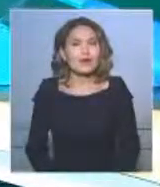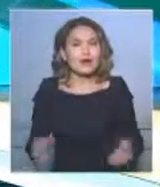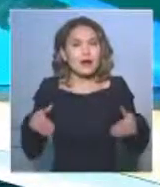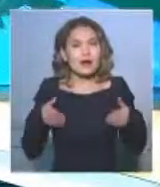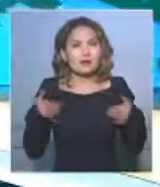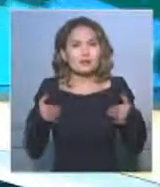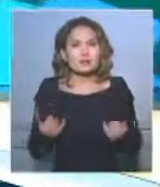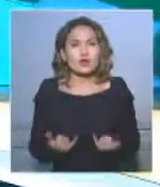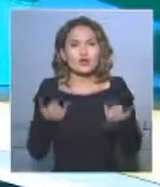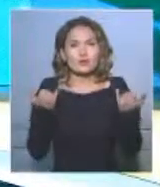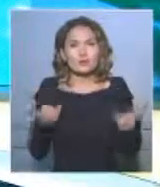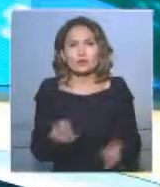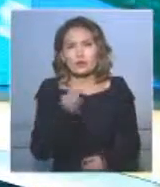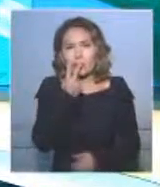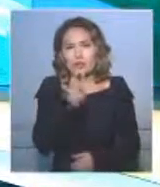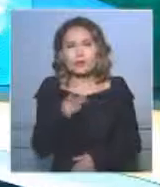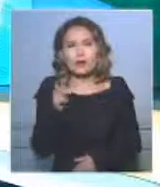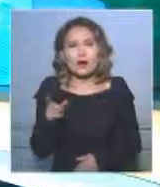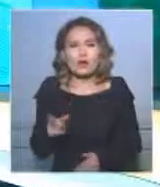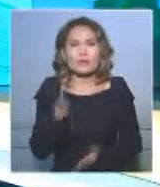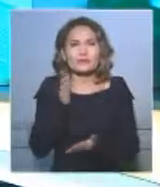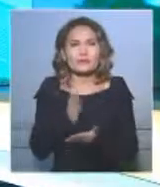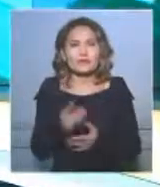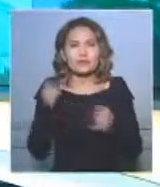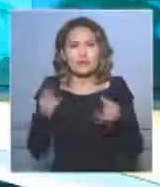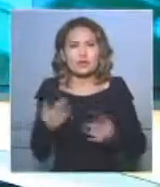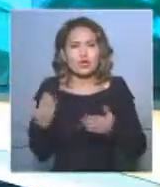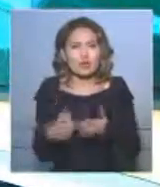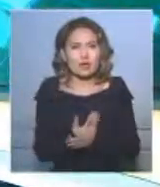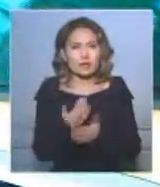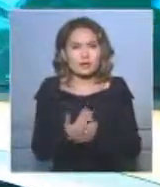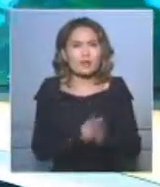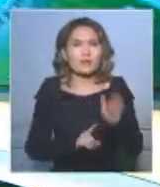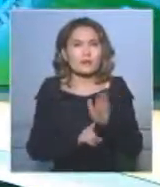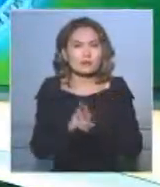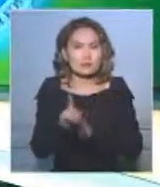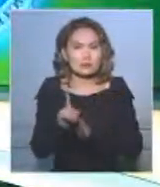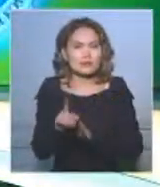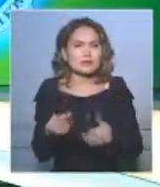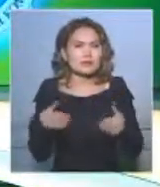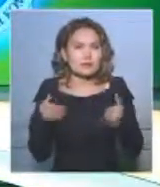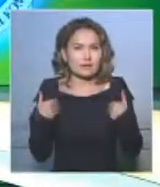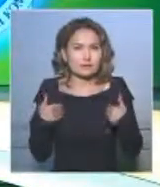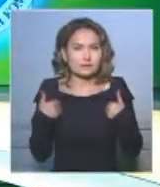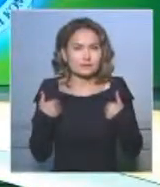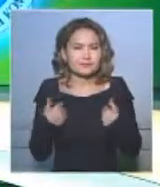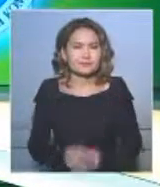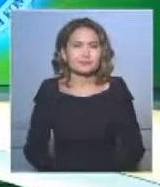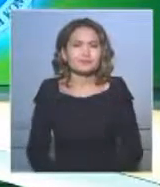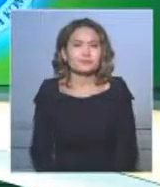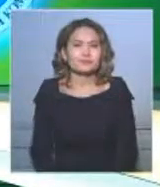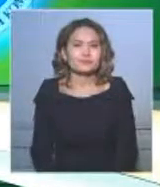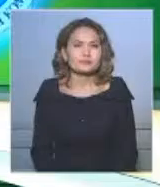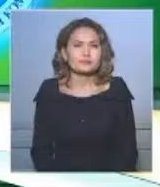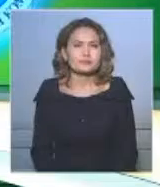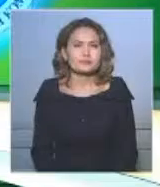Армысыздар, тікелей эфирде жаңалықтар сіздермен бірге Мақпал Асубайқызы. Студияда дормада әріптесім Самал Жантемір.